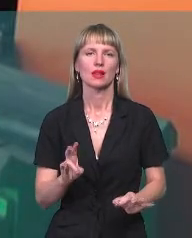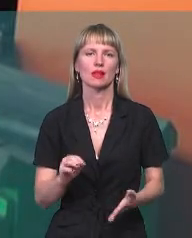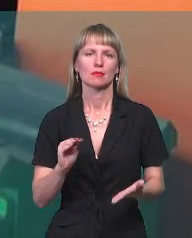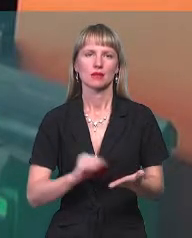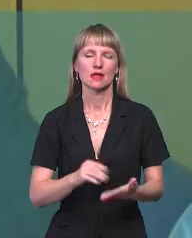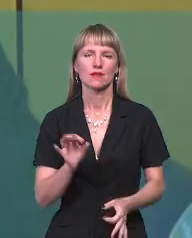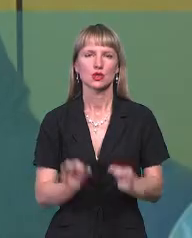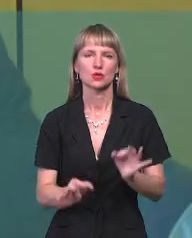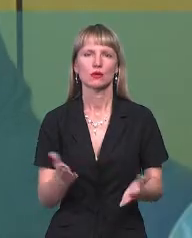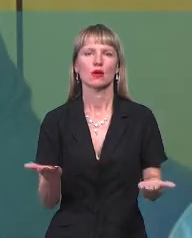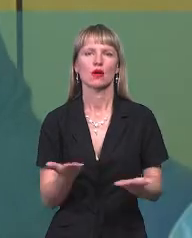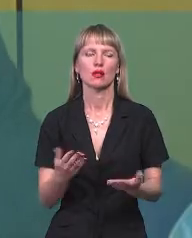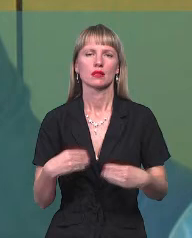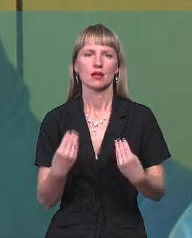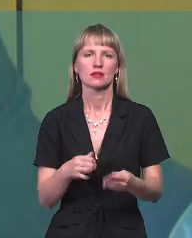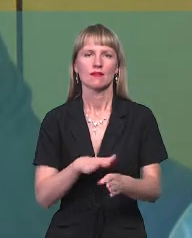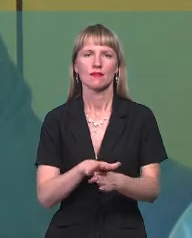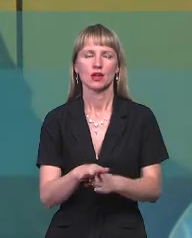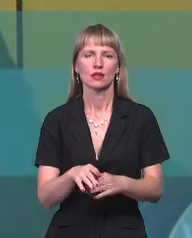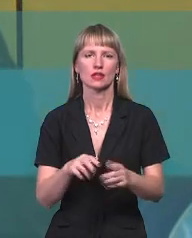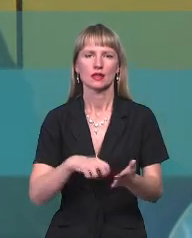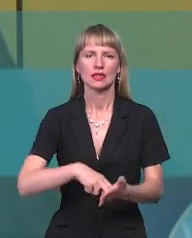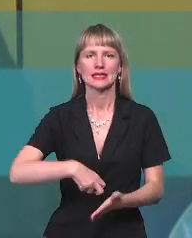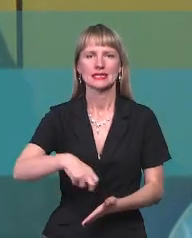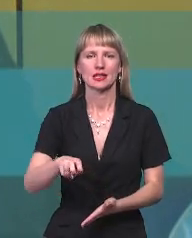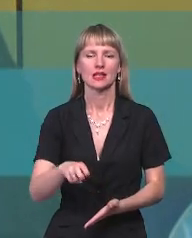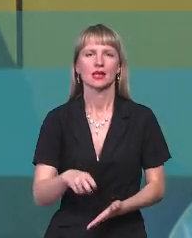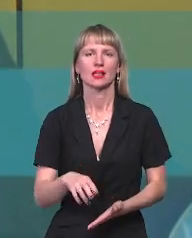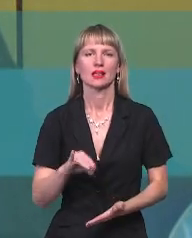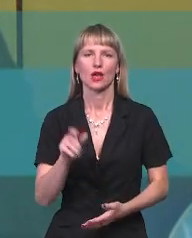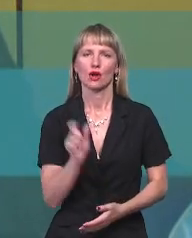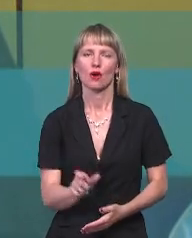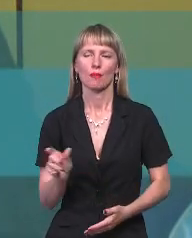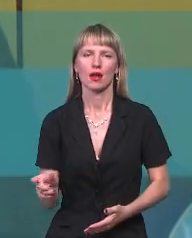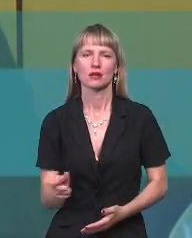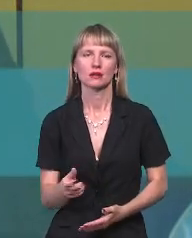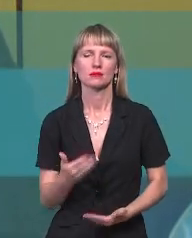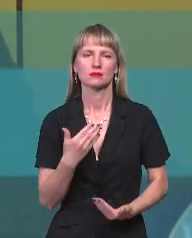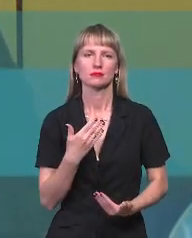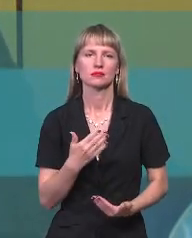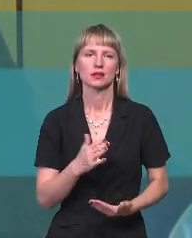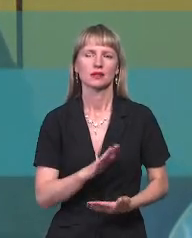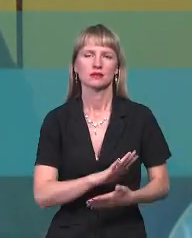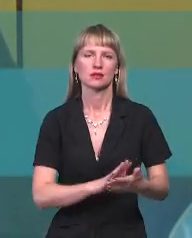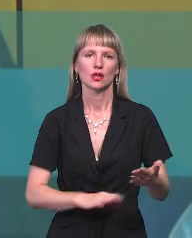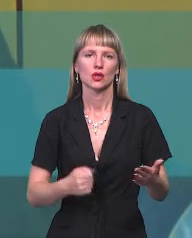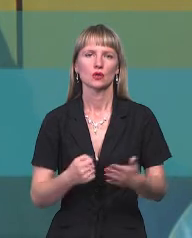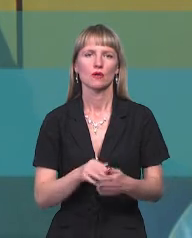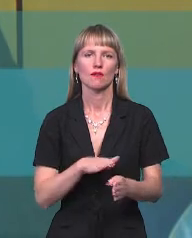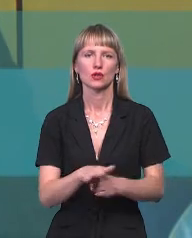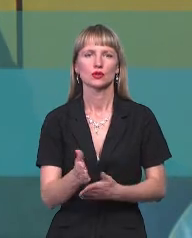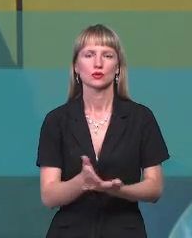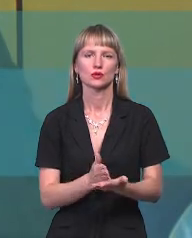рішень судів видається виконавчі листи, і громадяни звертаються до органів державної виконавчої служби з